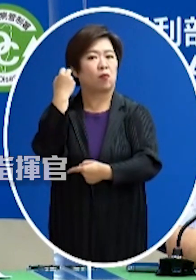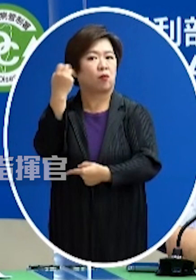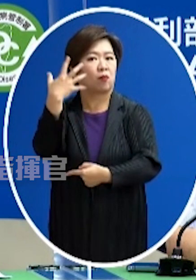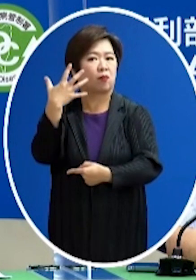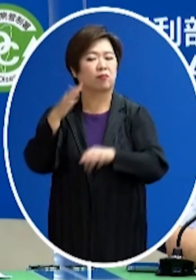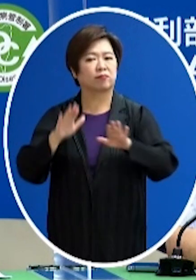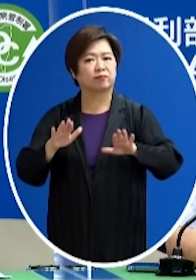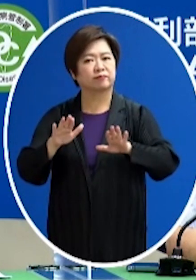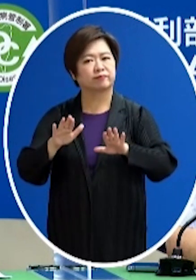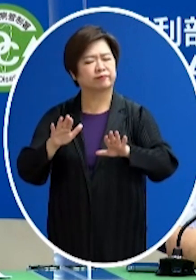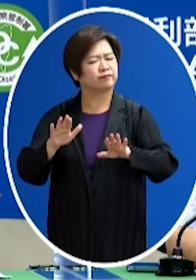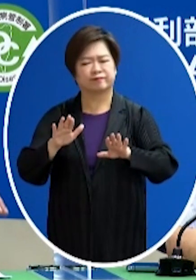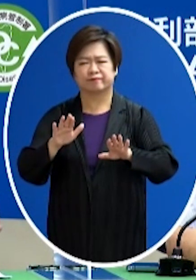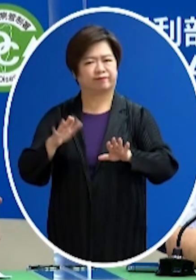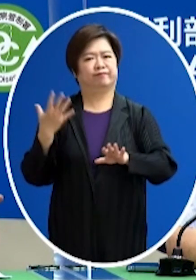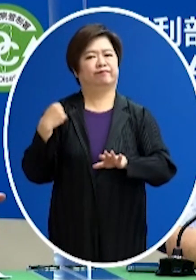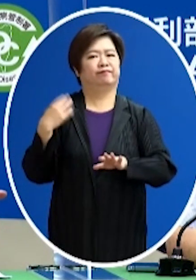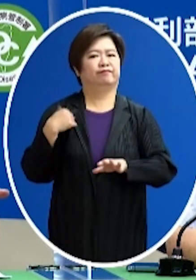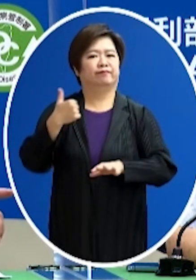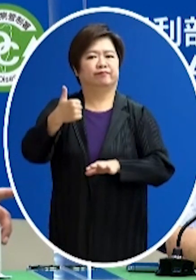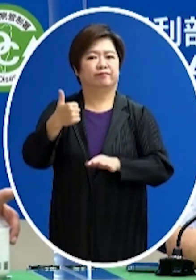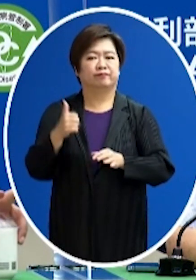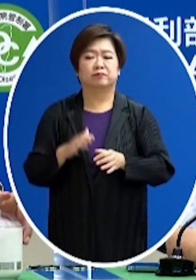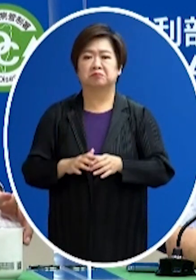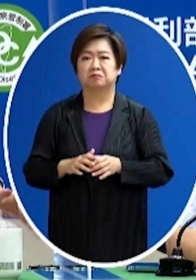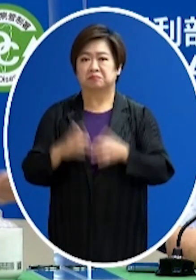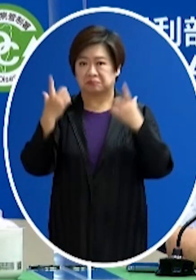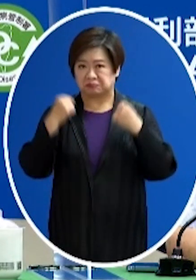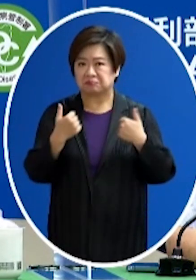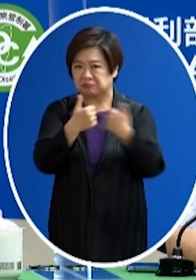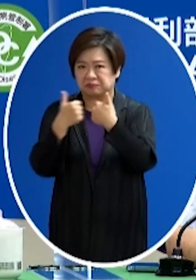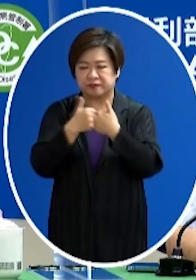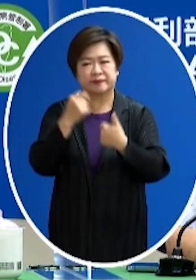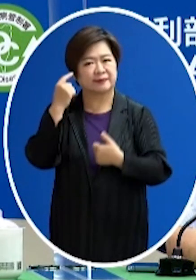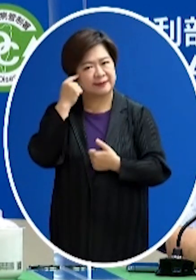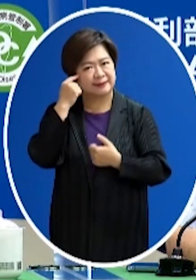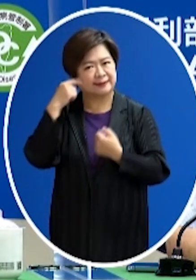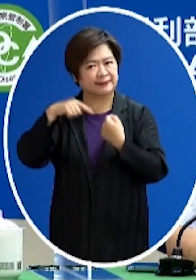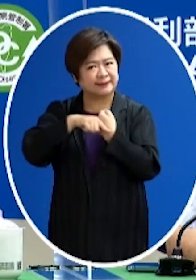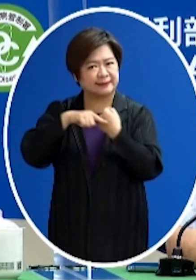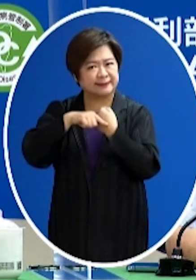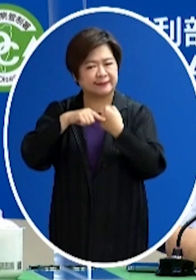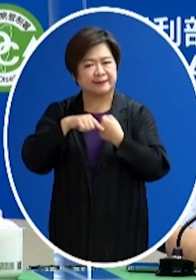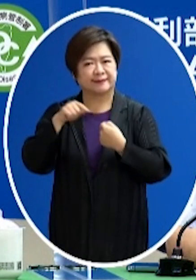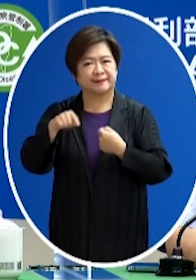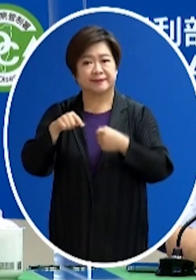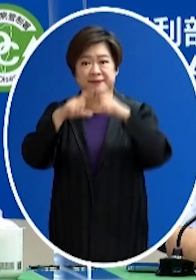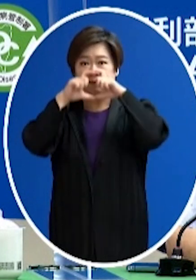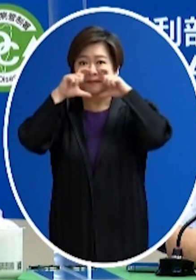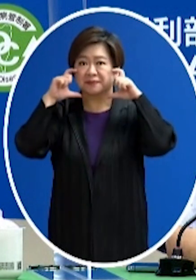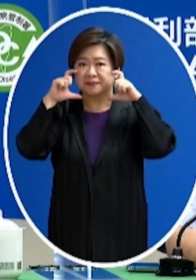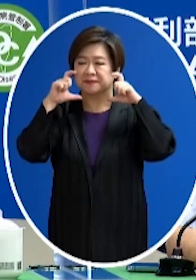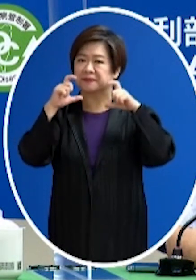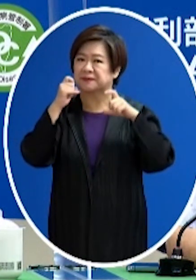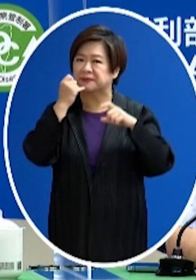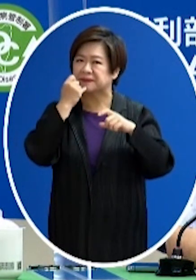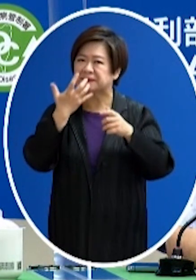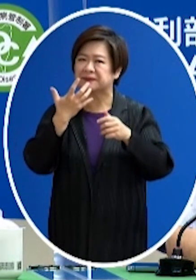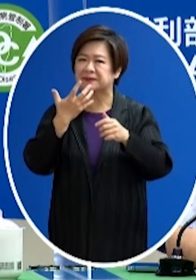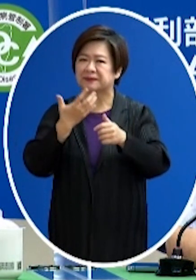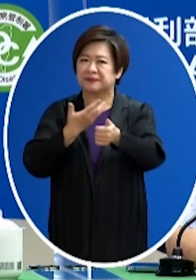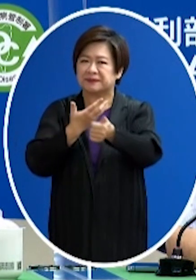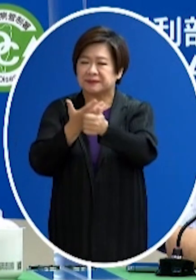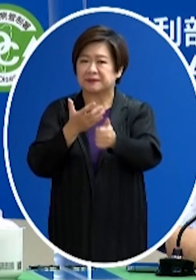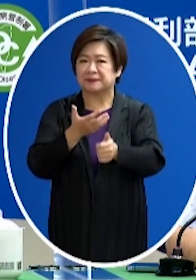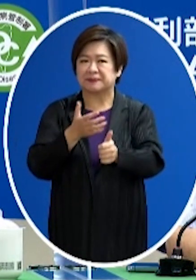是暂时先不改变，本来事实上是有在讨论，有一些相关的戴口罩的规定是不是要稍微的